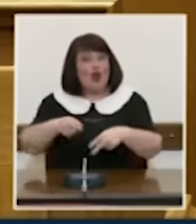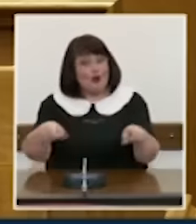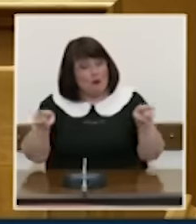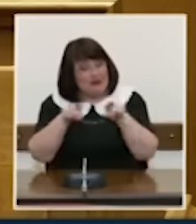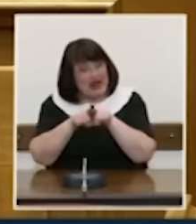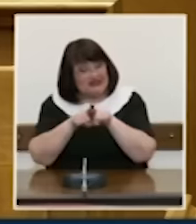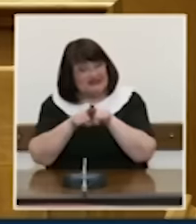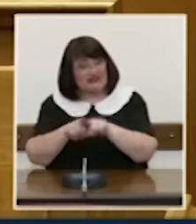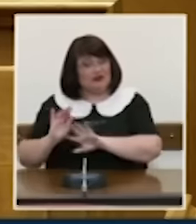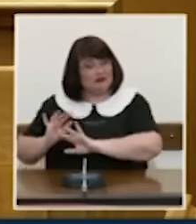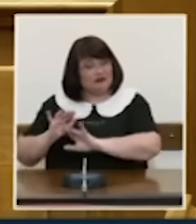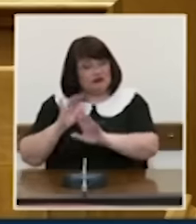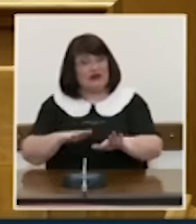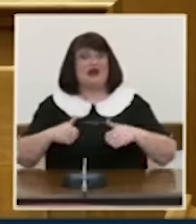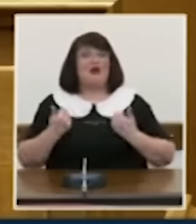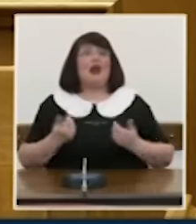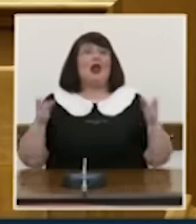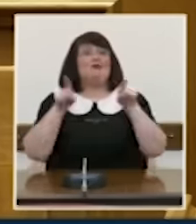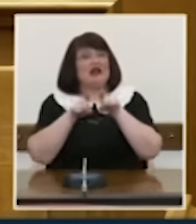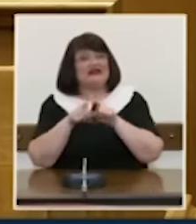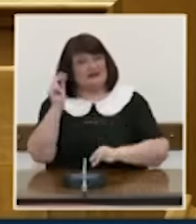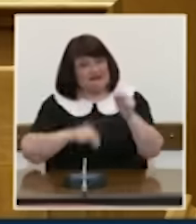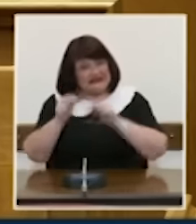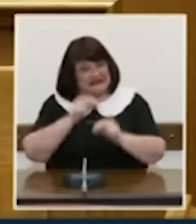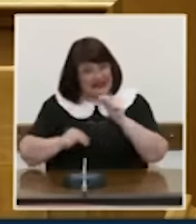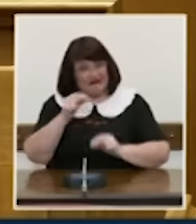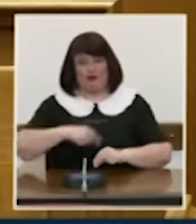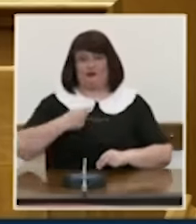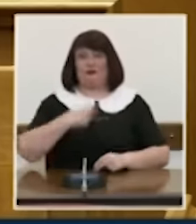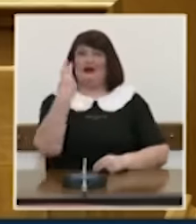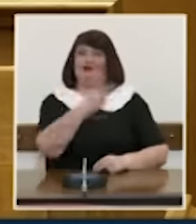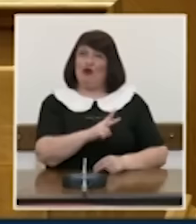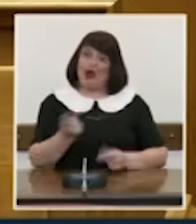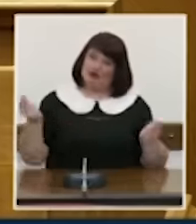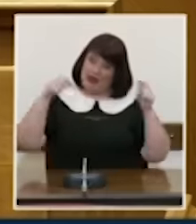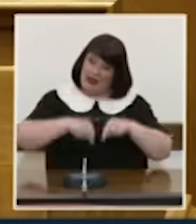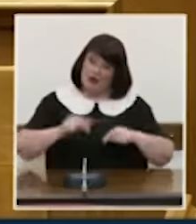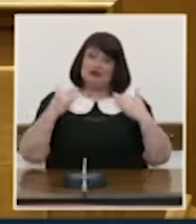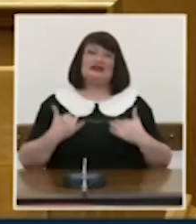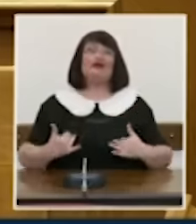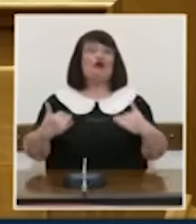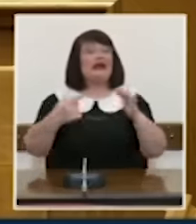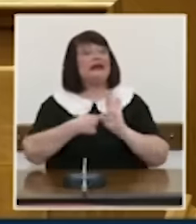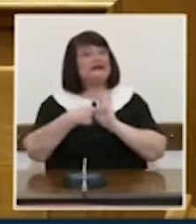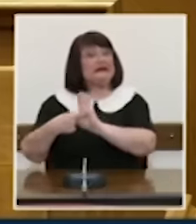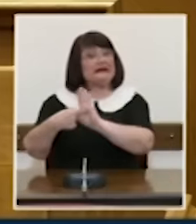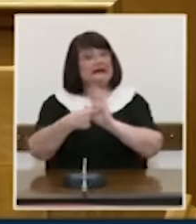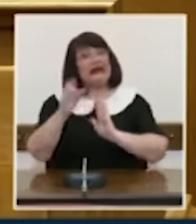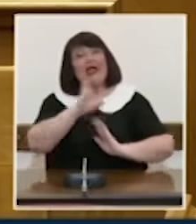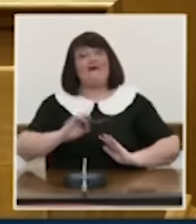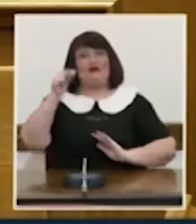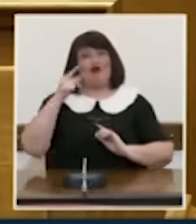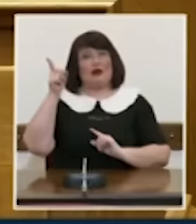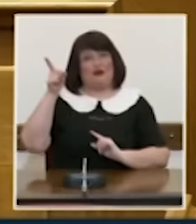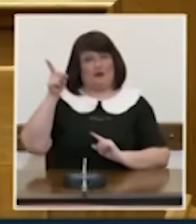και την νεολαία, αλλά και με την ψήφο και την στάση τους μέσα στην Ελληνική Βουλή, μέσα στο Ευρωκοινοβούλιο.